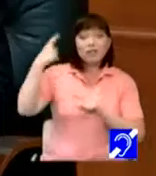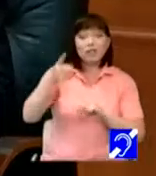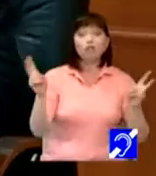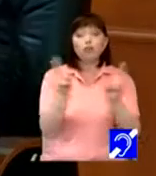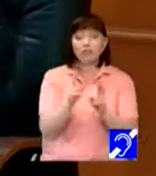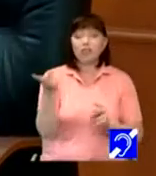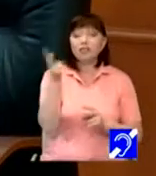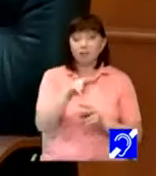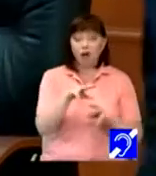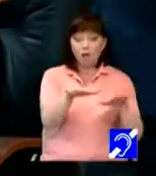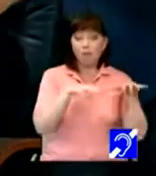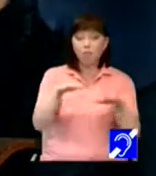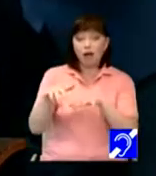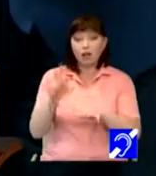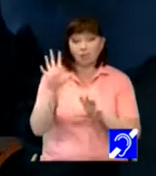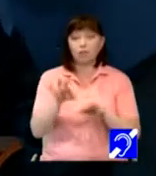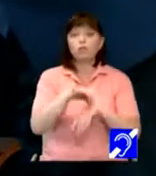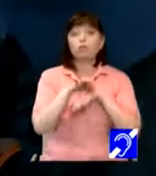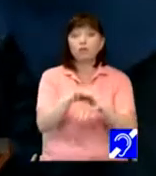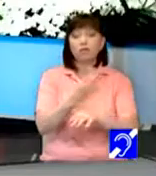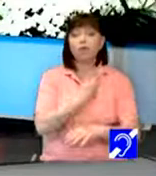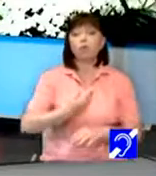două parlamente va avea loc la București.